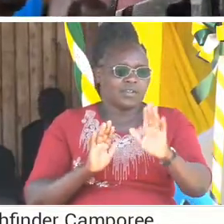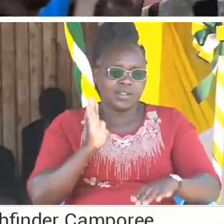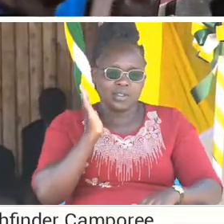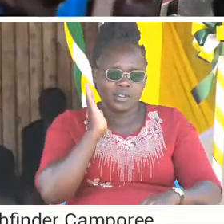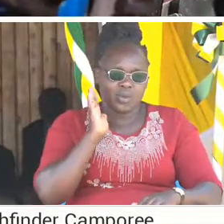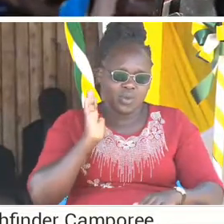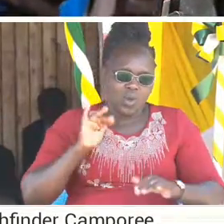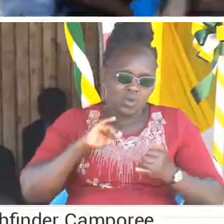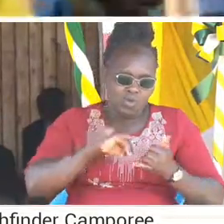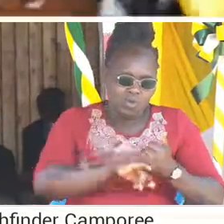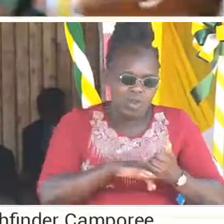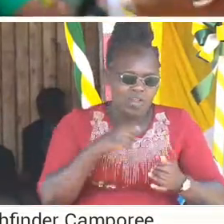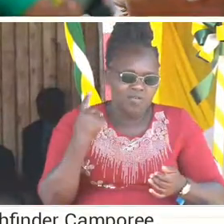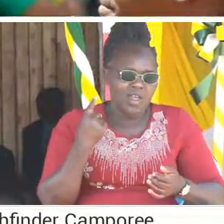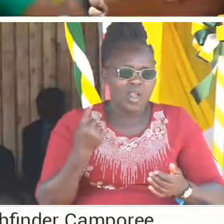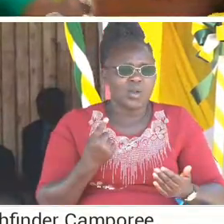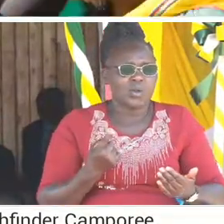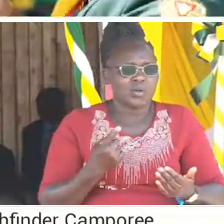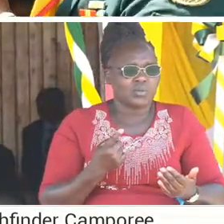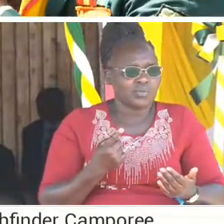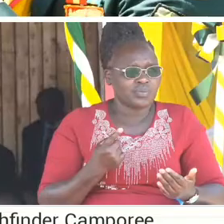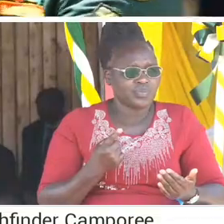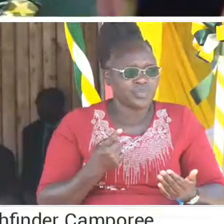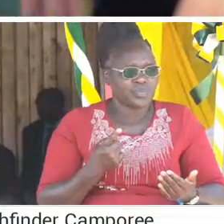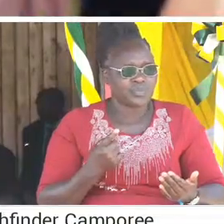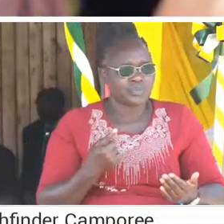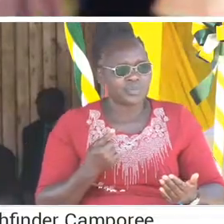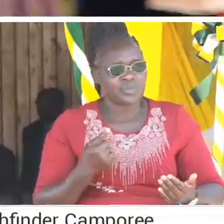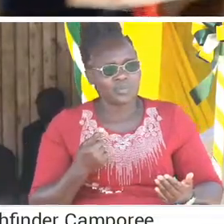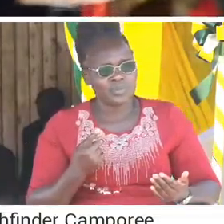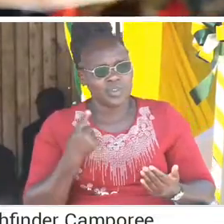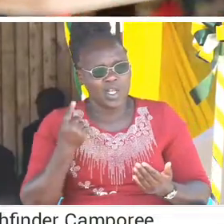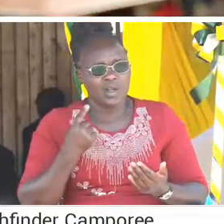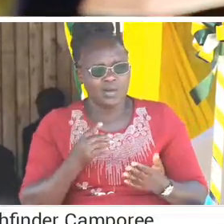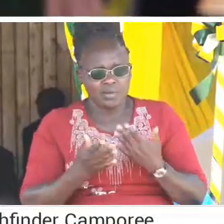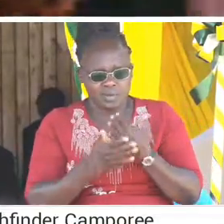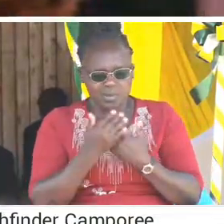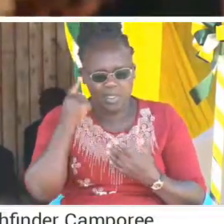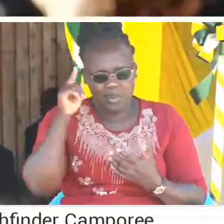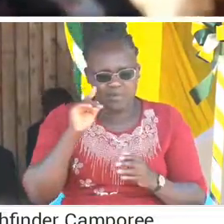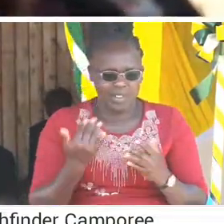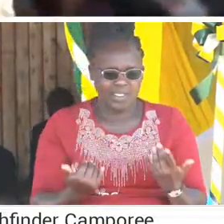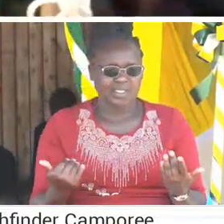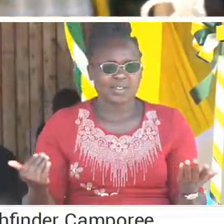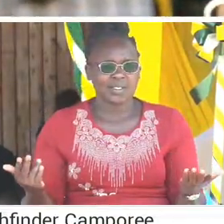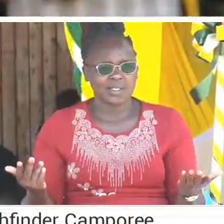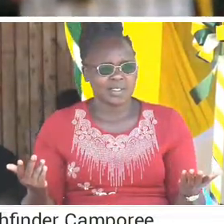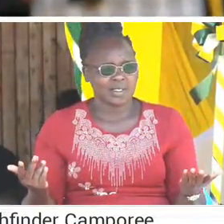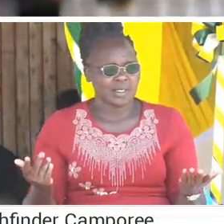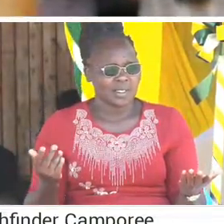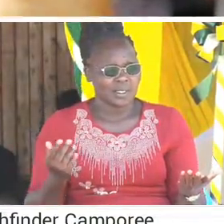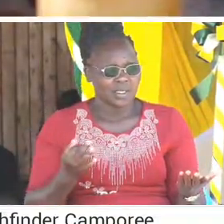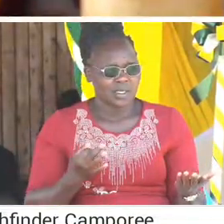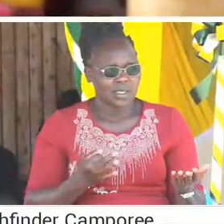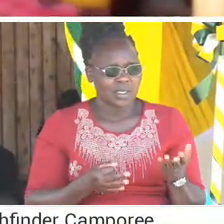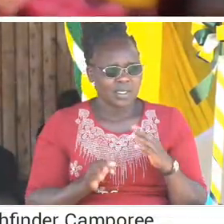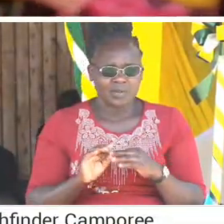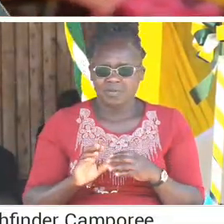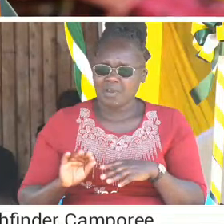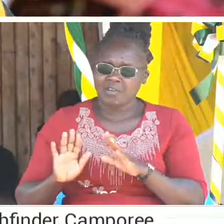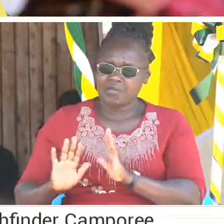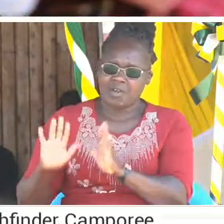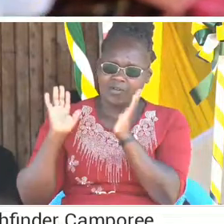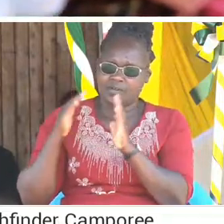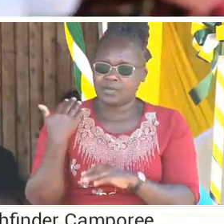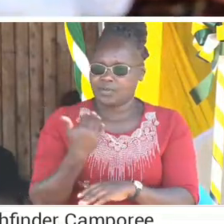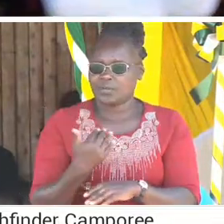na unaembezwa fundi za serikali? Anakufanyaje kuwa taifa takatifu na wewe hata haujali watoto wako wanakuaje?